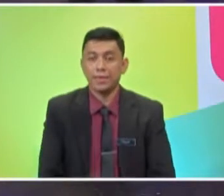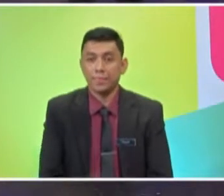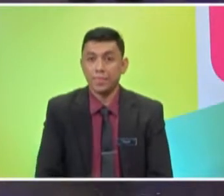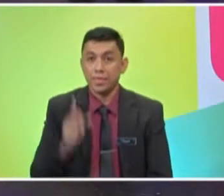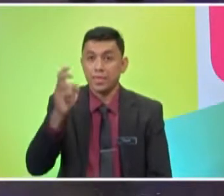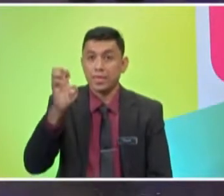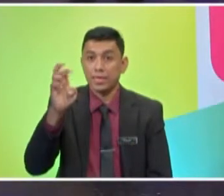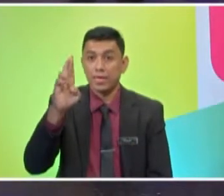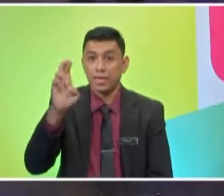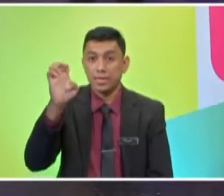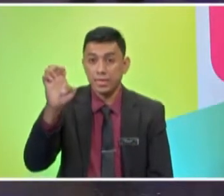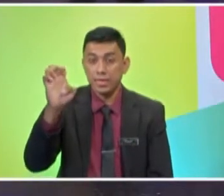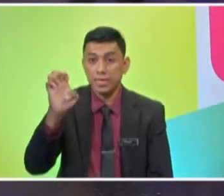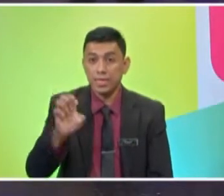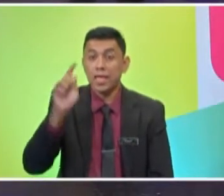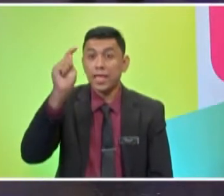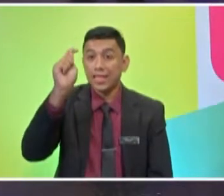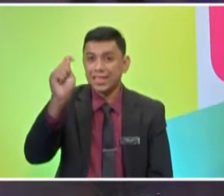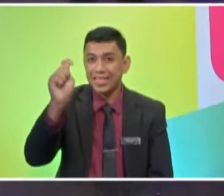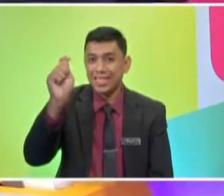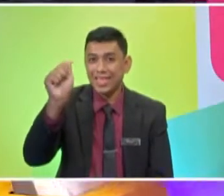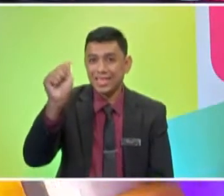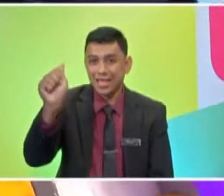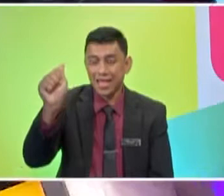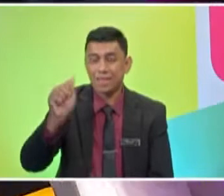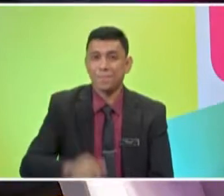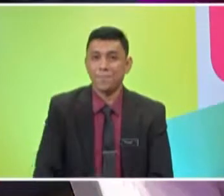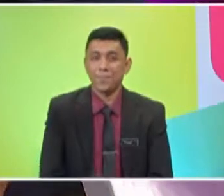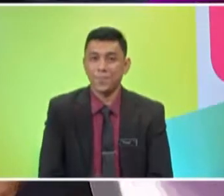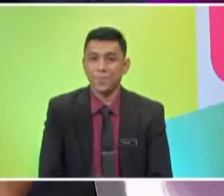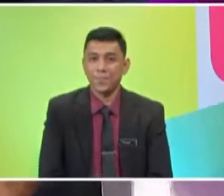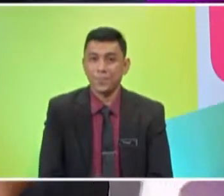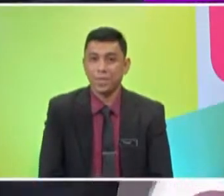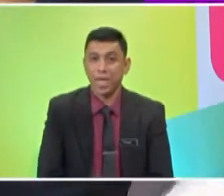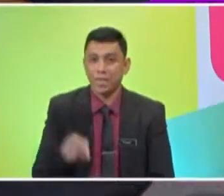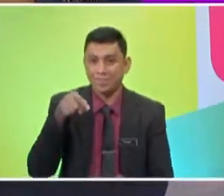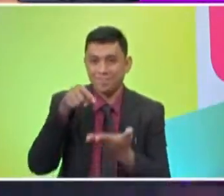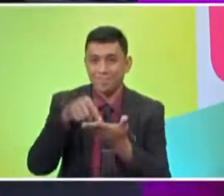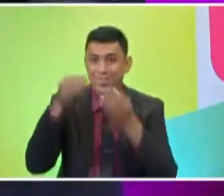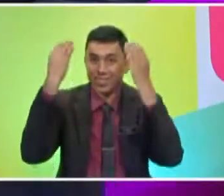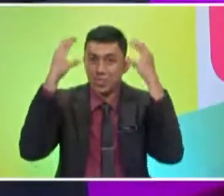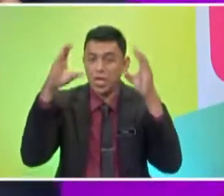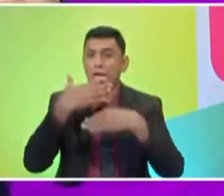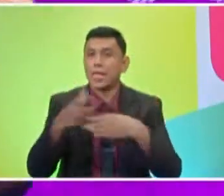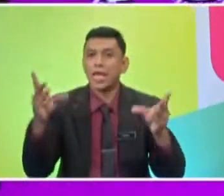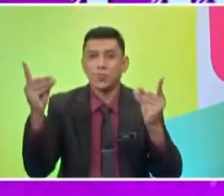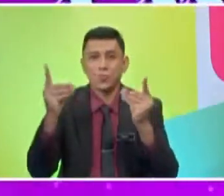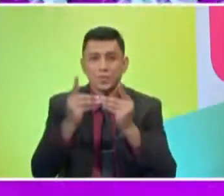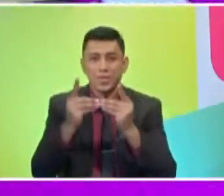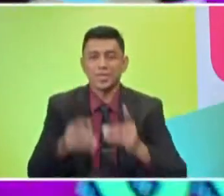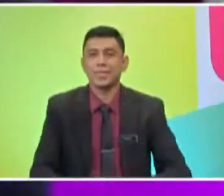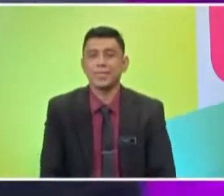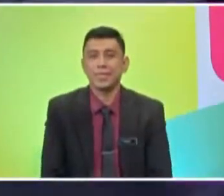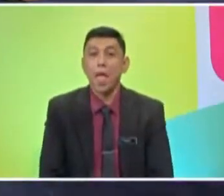K-I-K-R-I-R-E. Macam mana kawan-kawan? T-E? Dah pandai. Kereta. Ni cikgu. Dah jumpa cikgu.